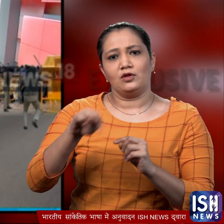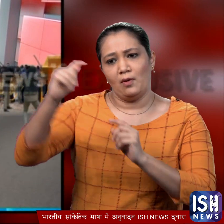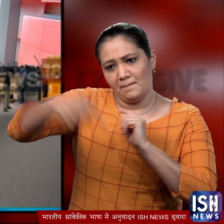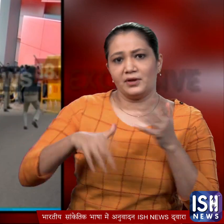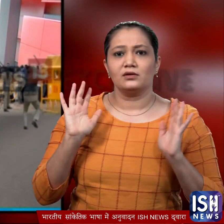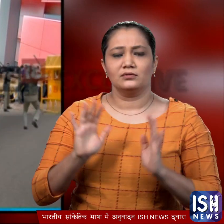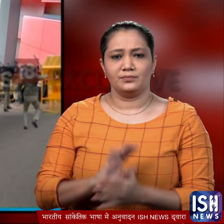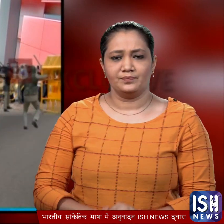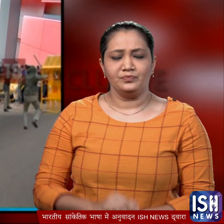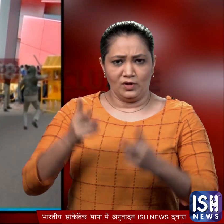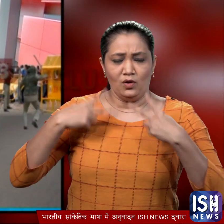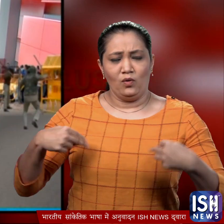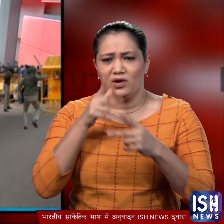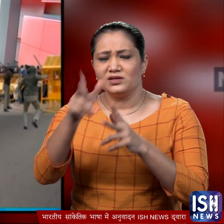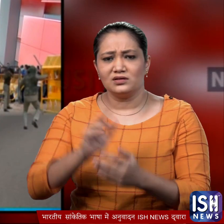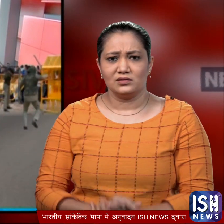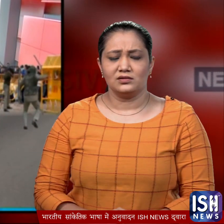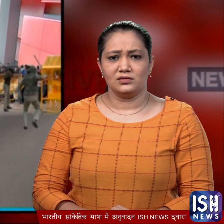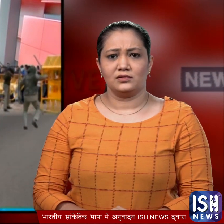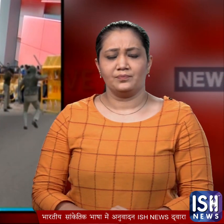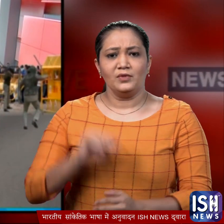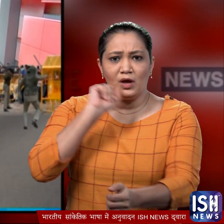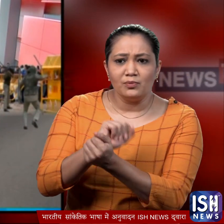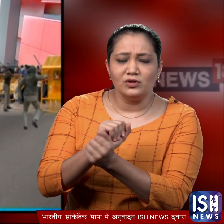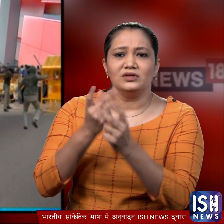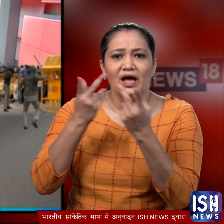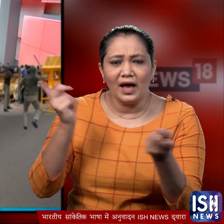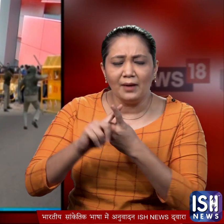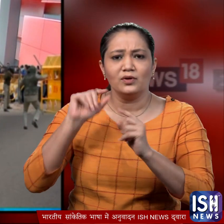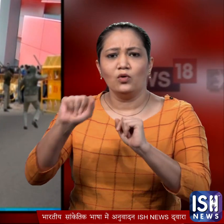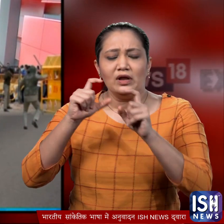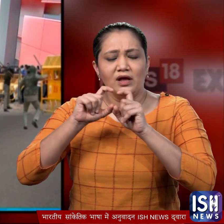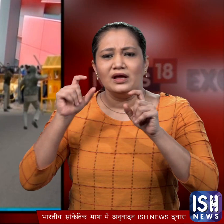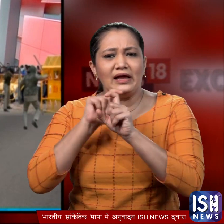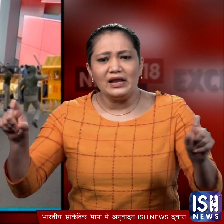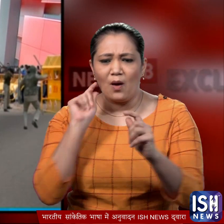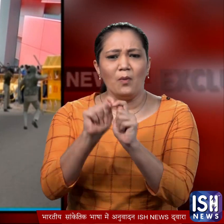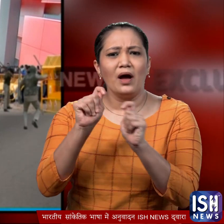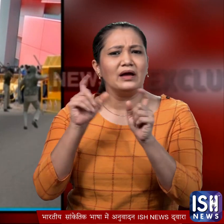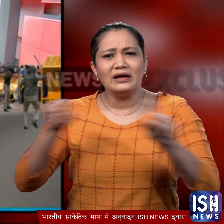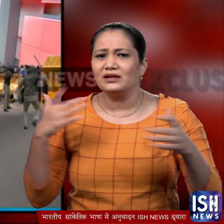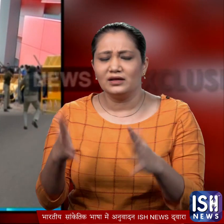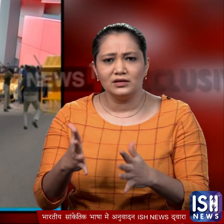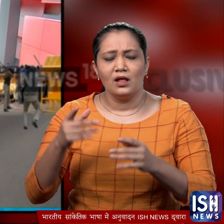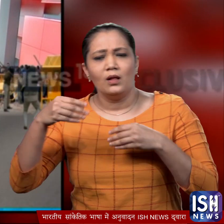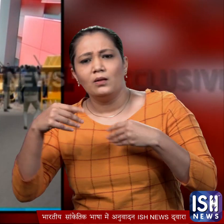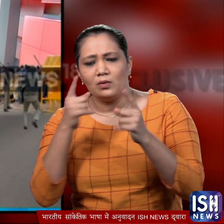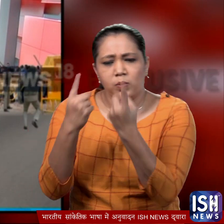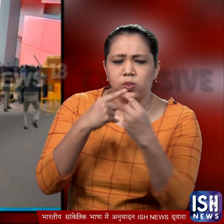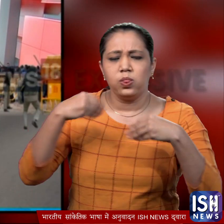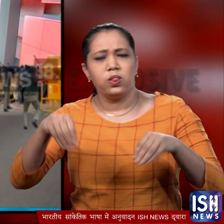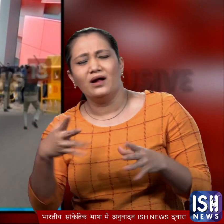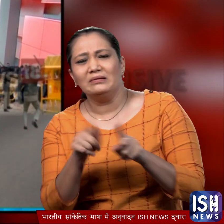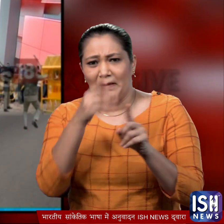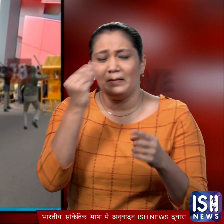का जुर्माना लगाया। कोर्ट ने सुनवाई के दौरान यह साफ किया कि पुलिस ने इस मामले में अपना काम सही तरीके से नहीं किया और जांच में ढिलाई